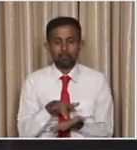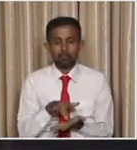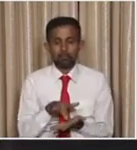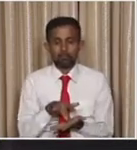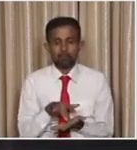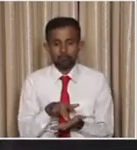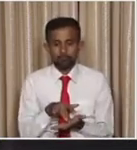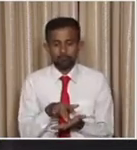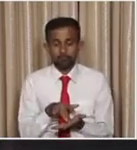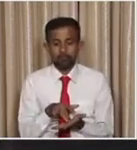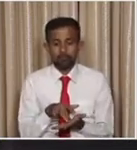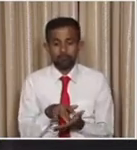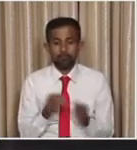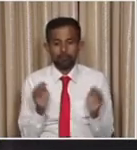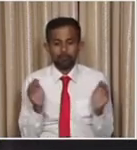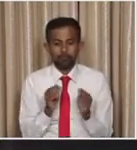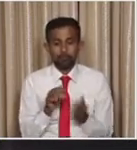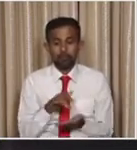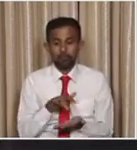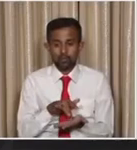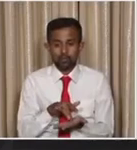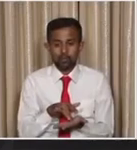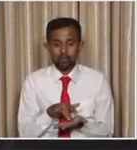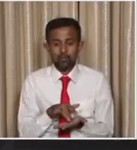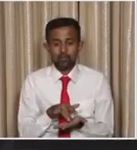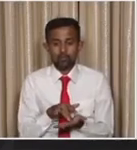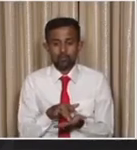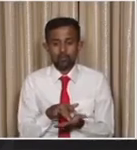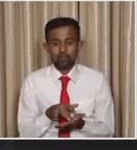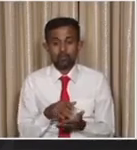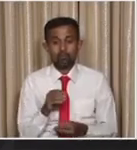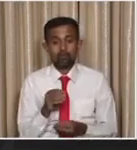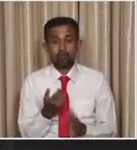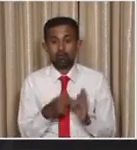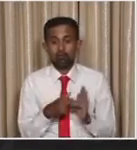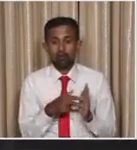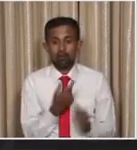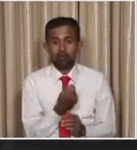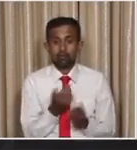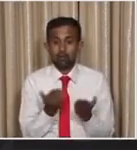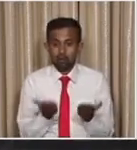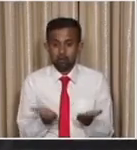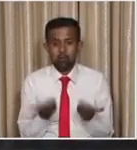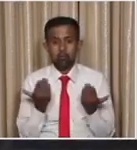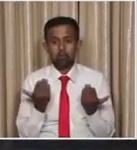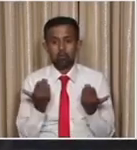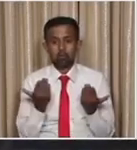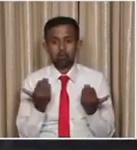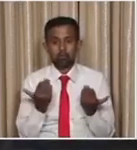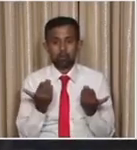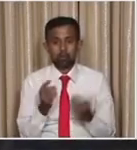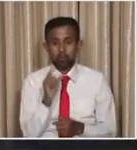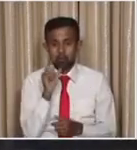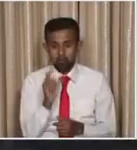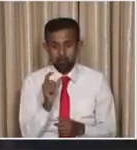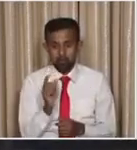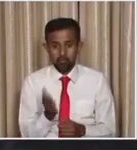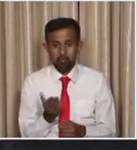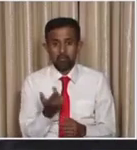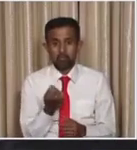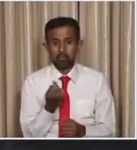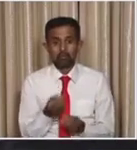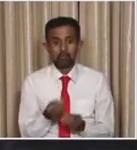මේ ඉතා සුද්‍රහා මධ්‍ය පරිමාණ මේ ආර්ථිකය ගොඩනැංගීම සඳහා ඒ පිළිබඳ අවධානය යොමු කරමින් මුදල්